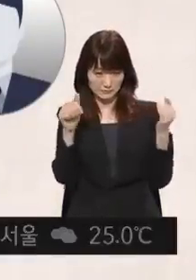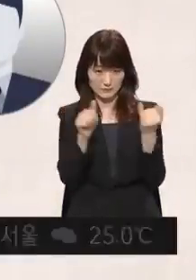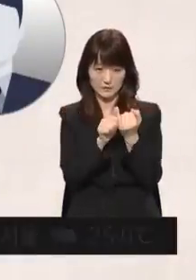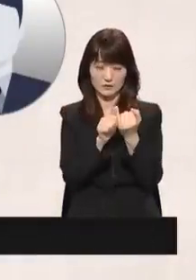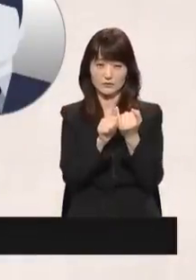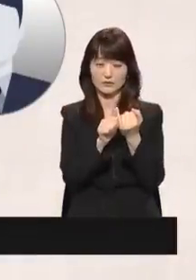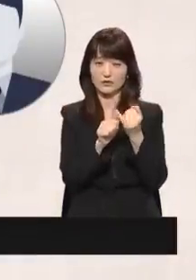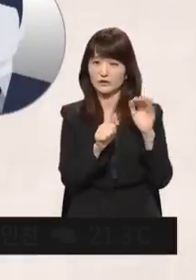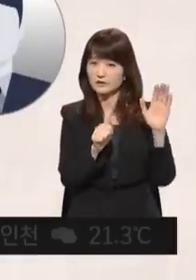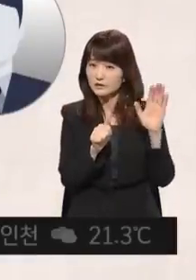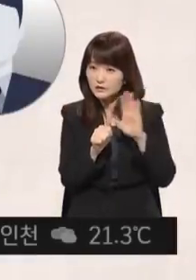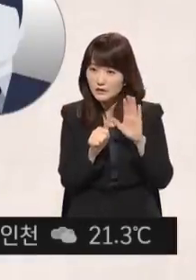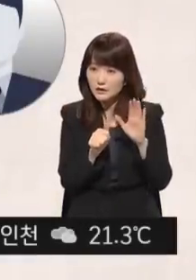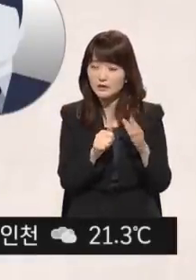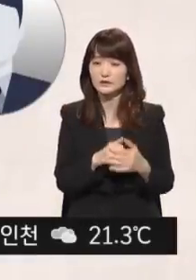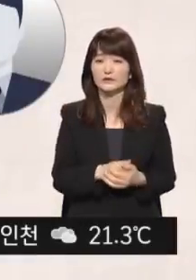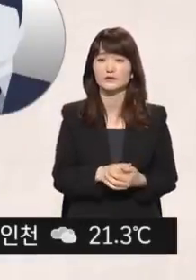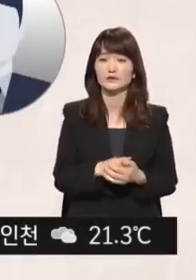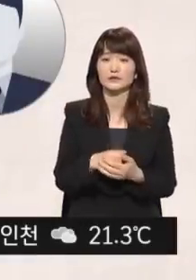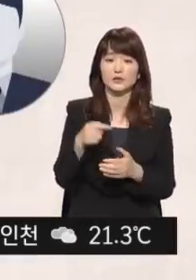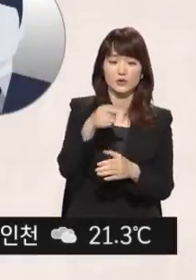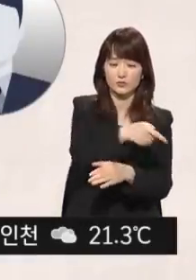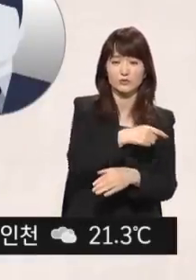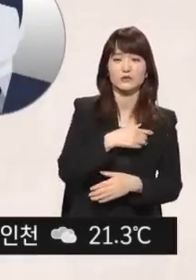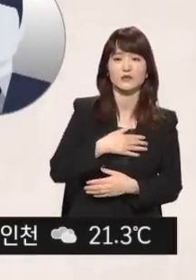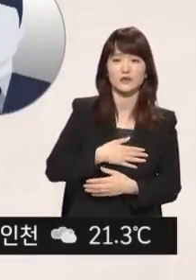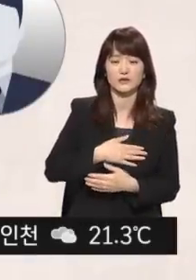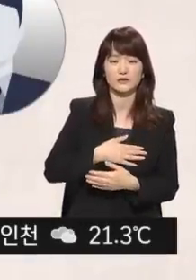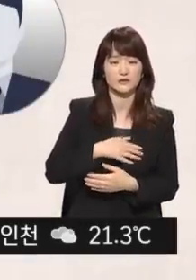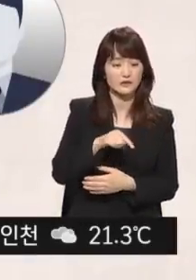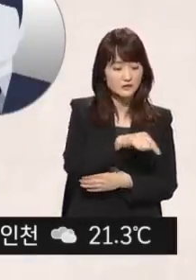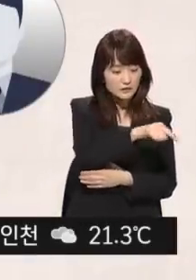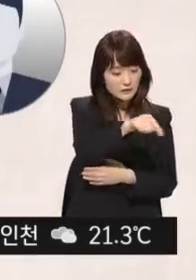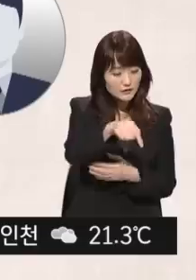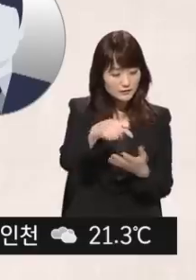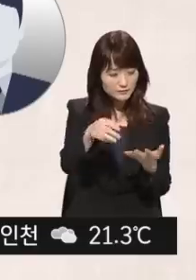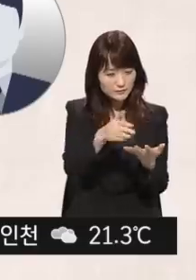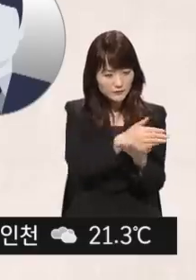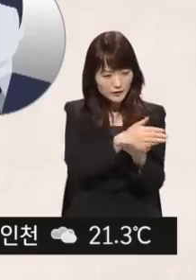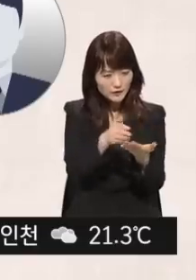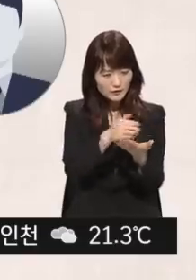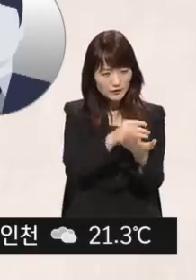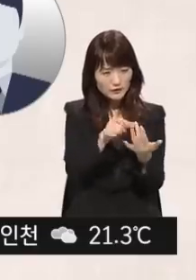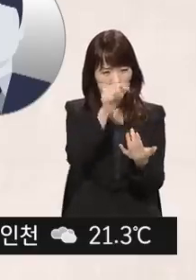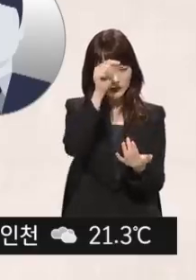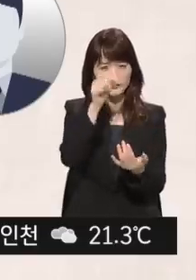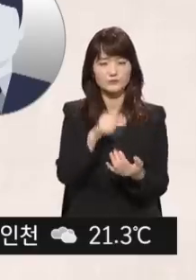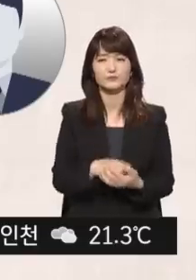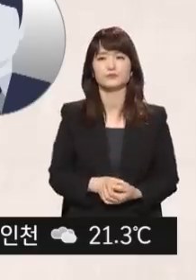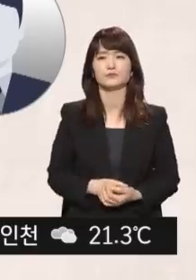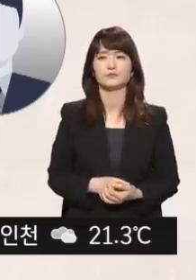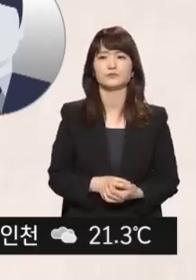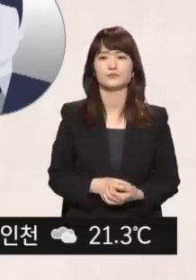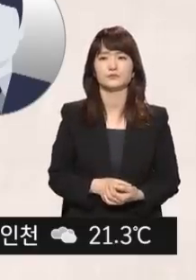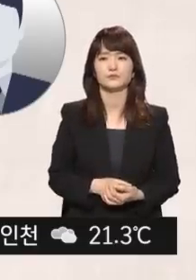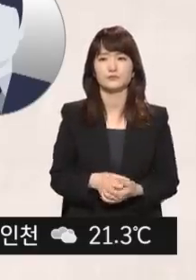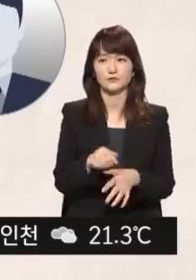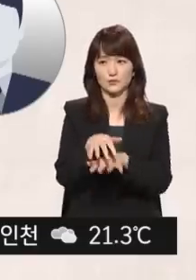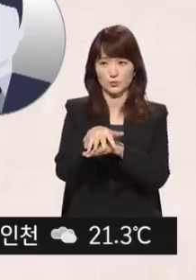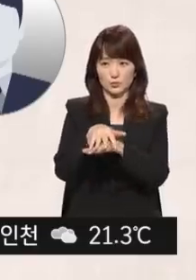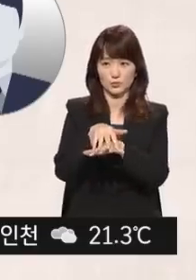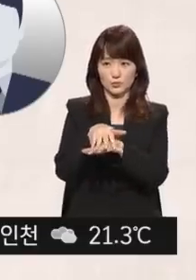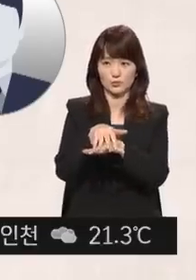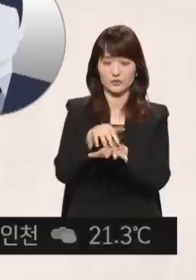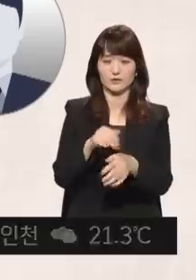사람들로 외부적으로 알려졌는데 사실은 그 사람들 중에 선별해서 성분이 대상을 고르는 거고요 지금 도표가 나가는게 그 조직인